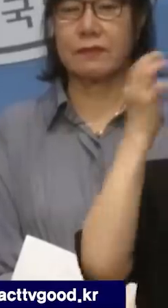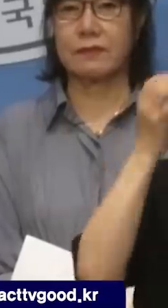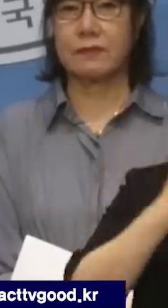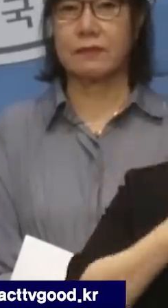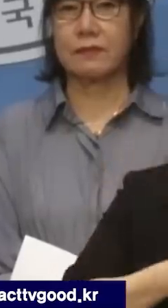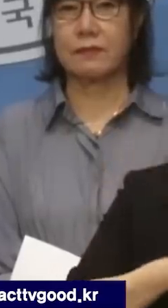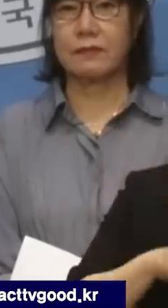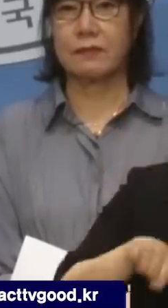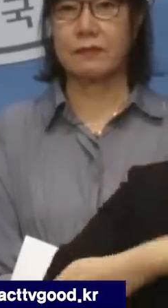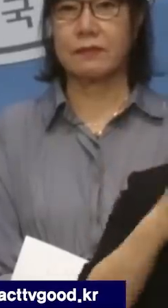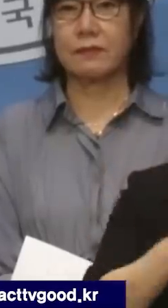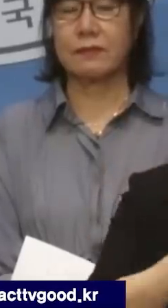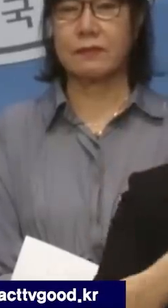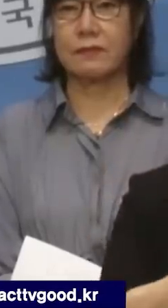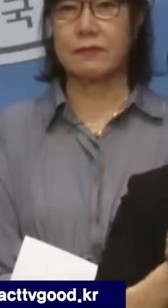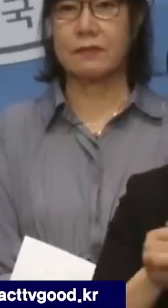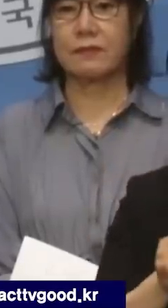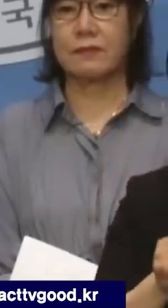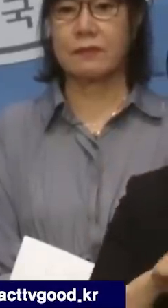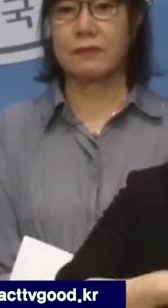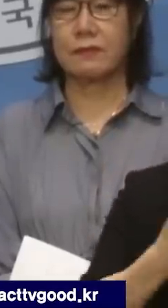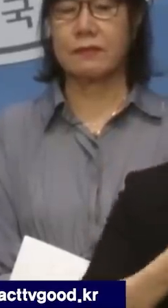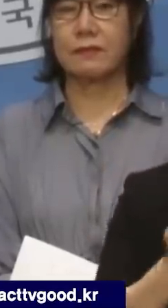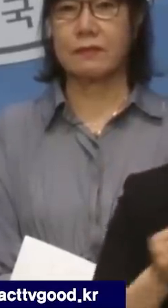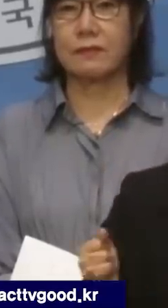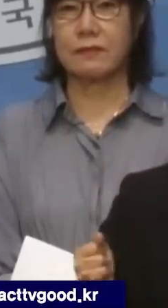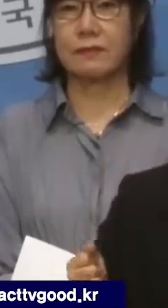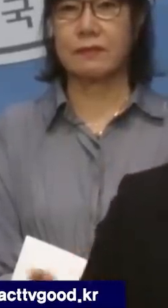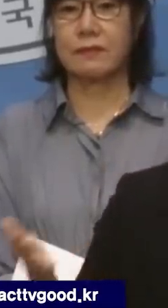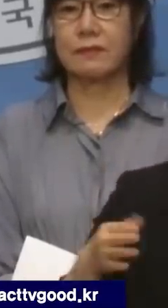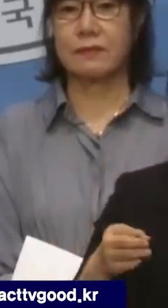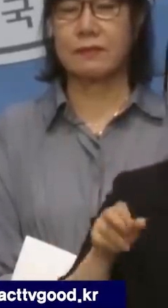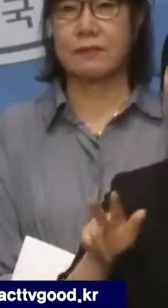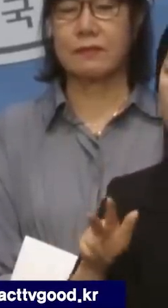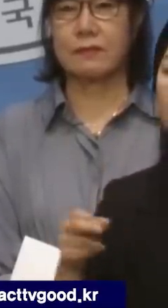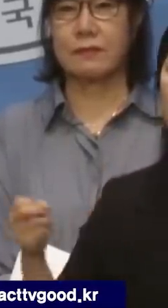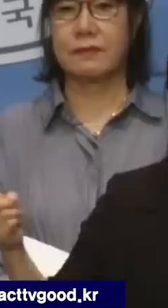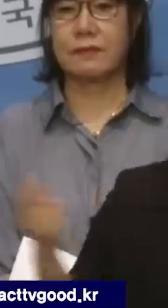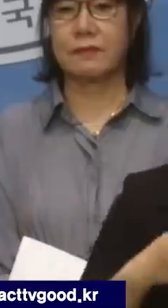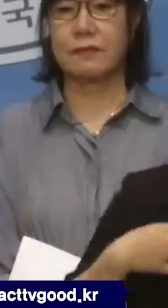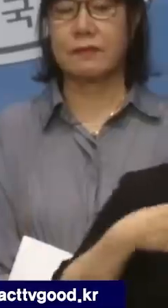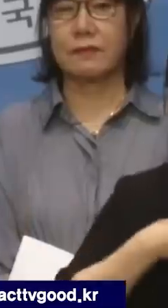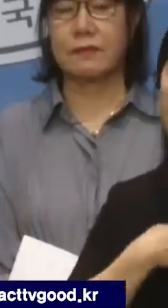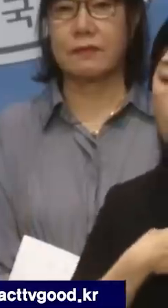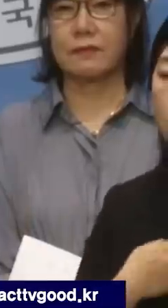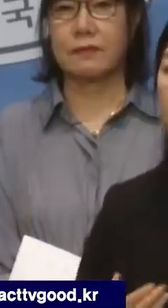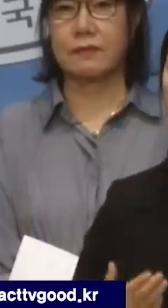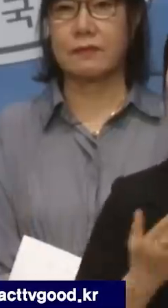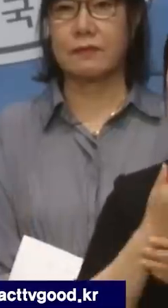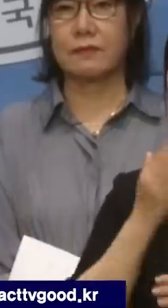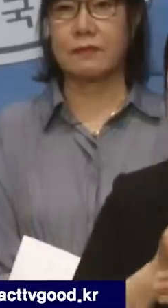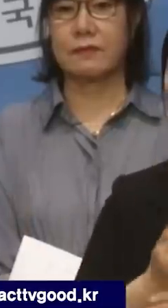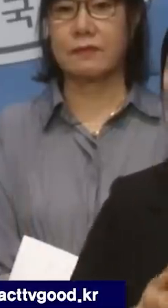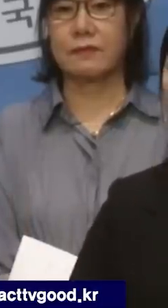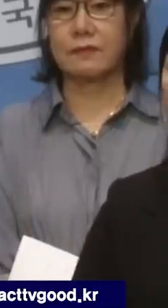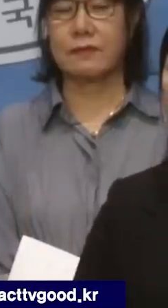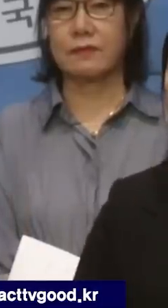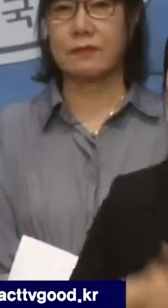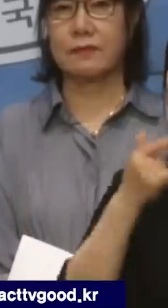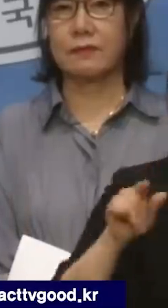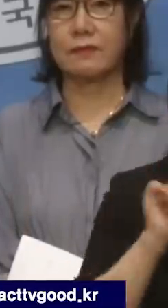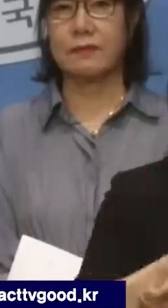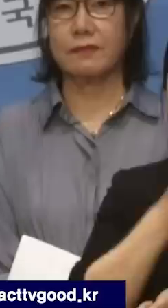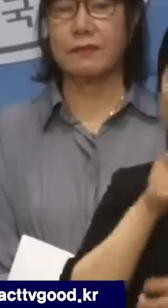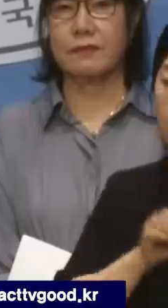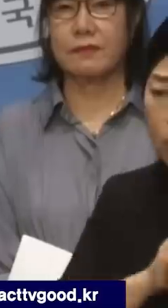우리 소상공인과 자영업자 여러분은 새로운 위기를 맞이하고 있습니다. 핵오염수